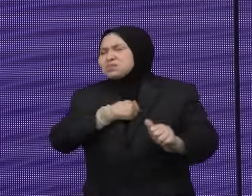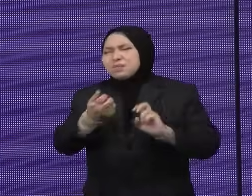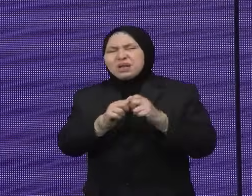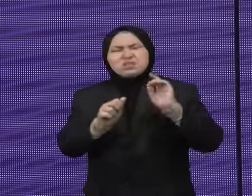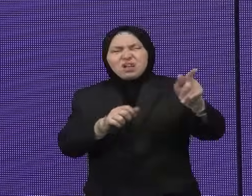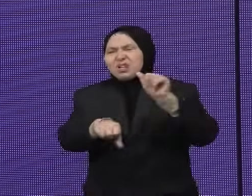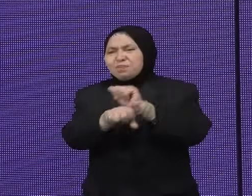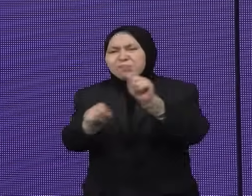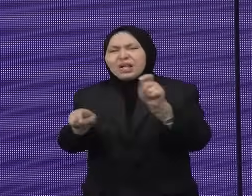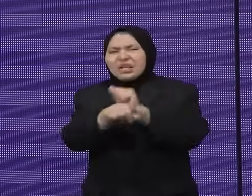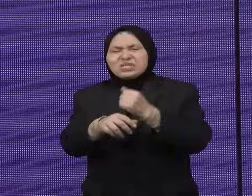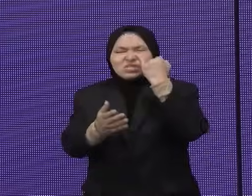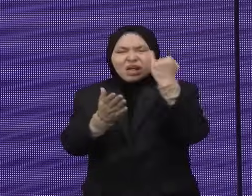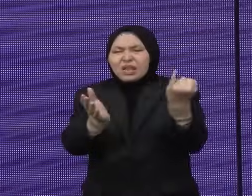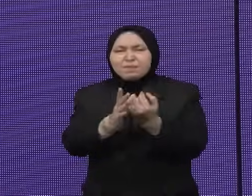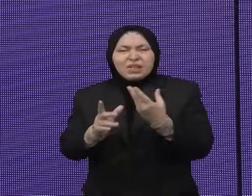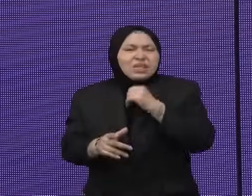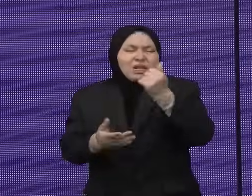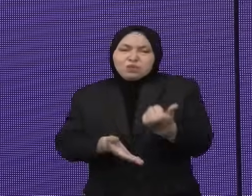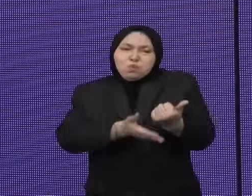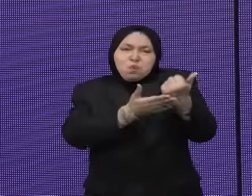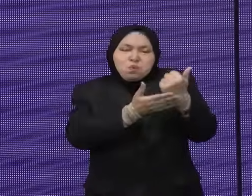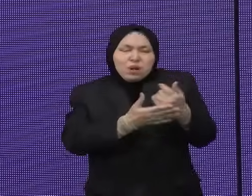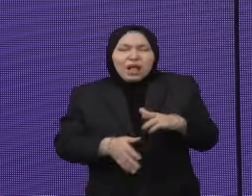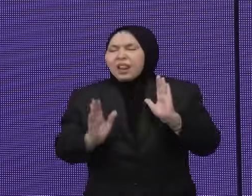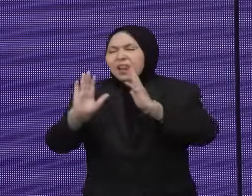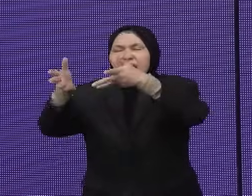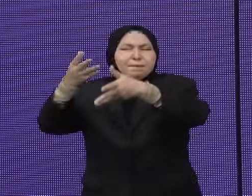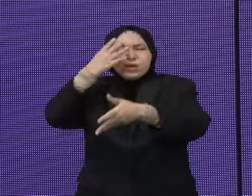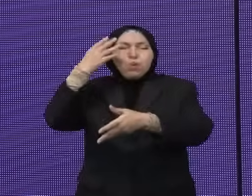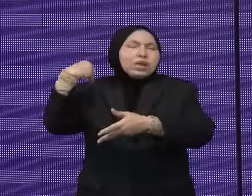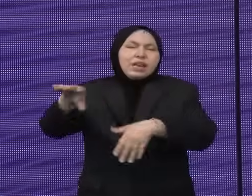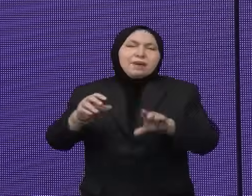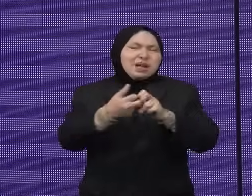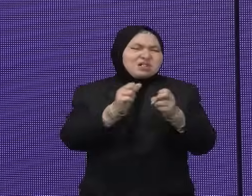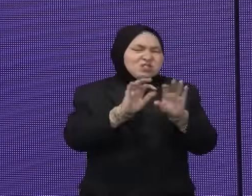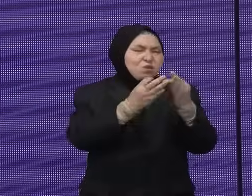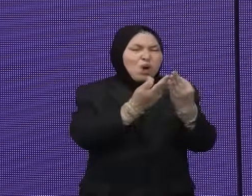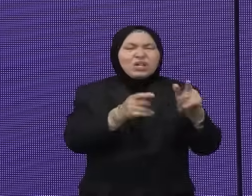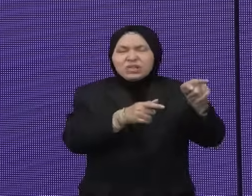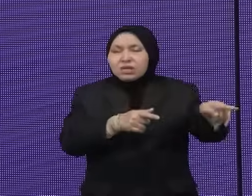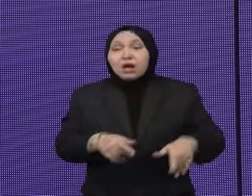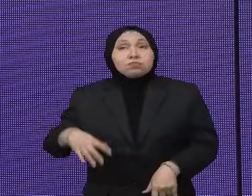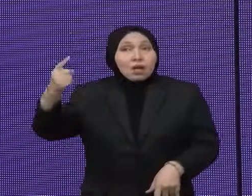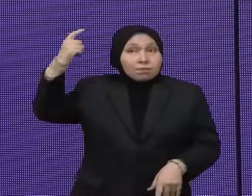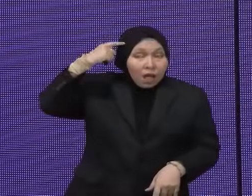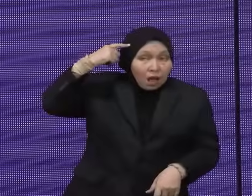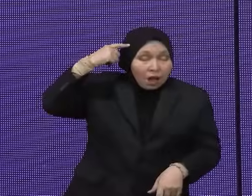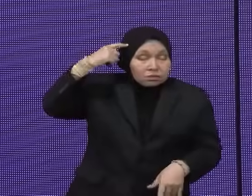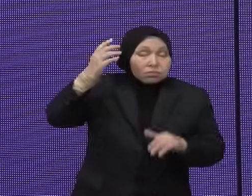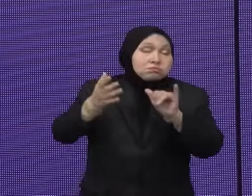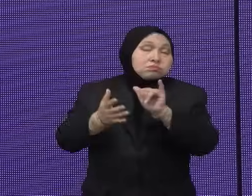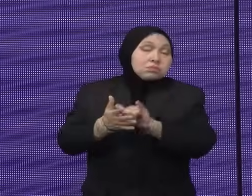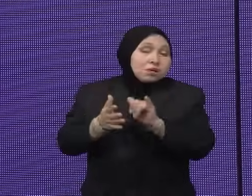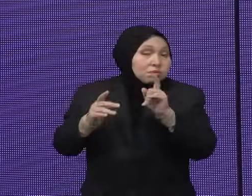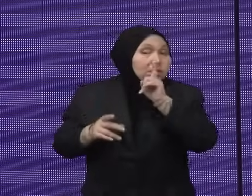kerja dia, dizalimi ke, tidak ditolong ke, biarlah itu masalah dalam keluarga dia, bukan keluarga saya. Mindset tersebut adalah mindset